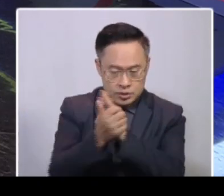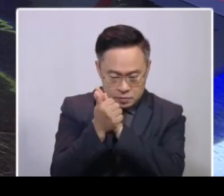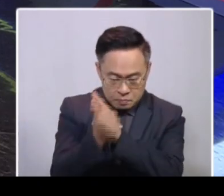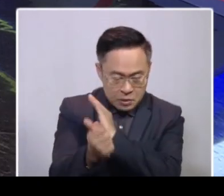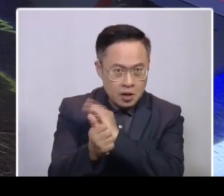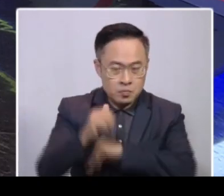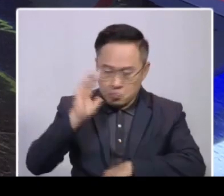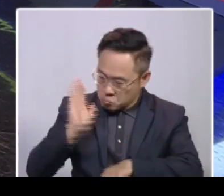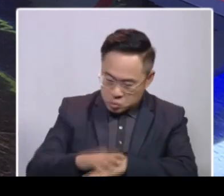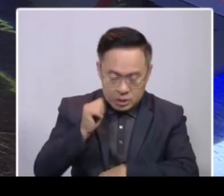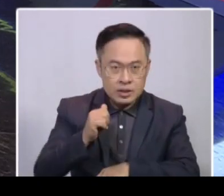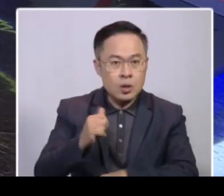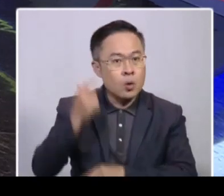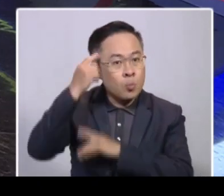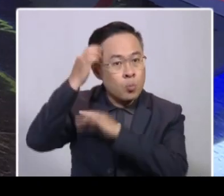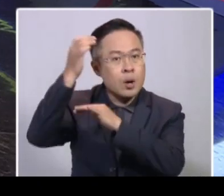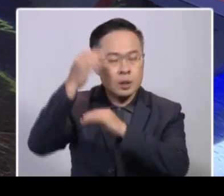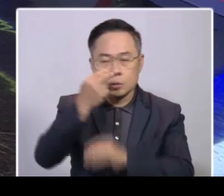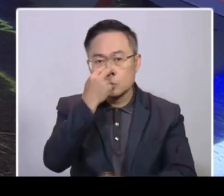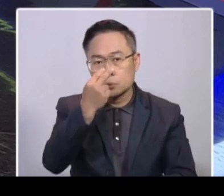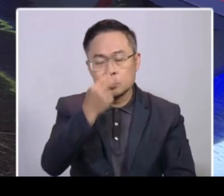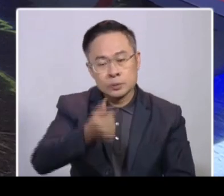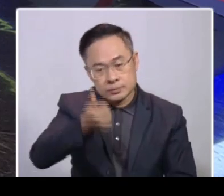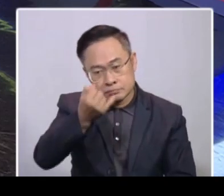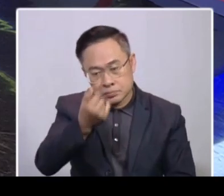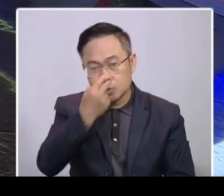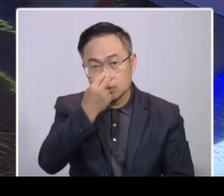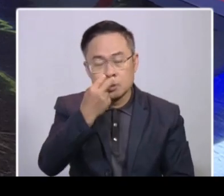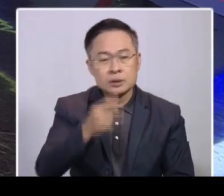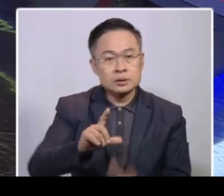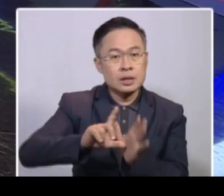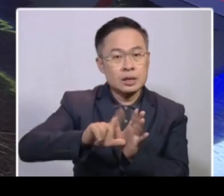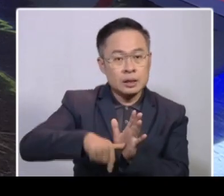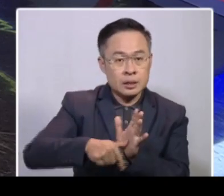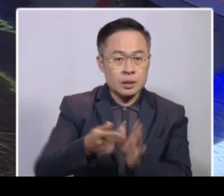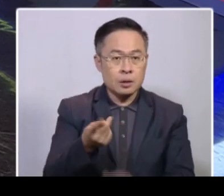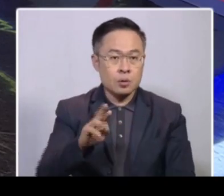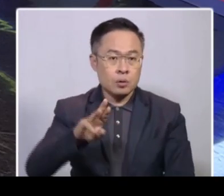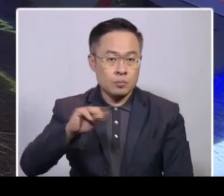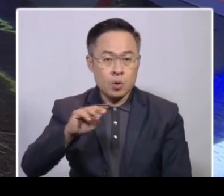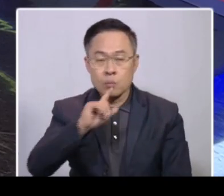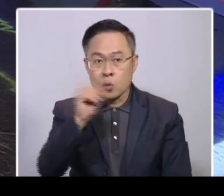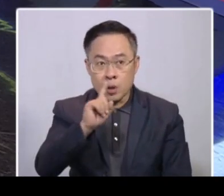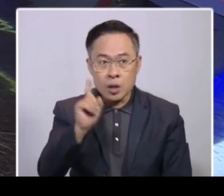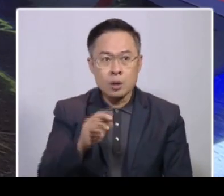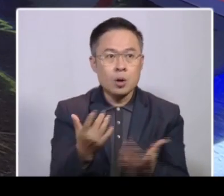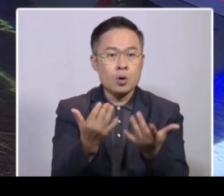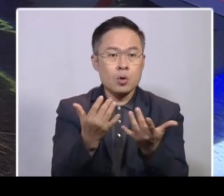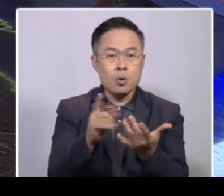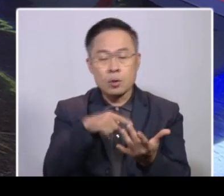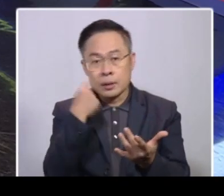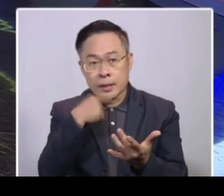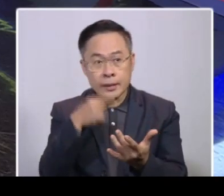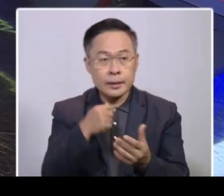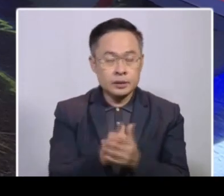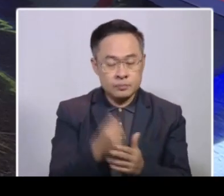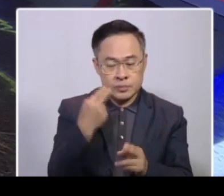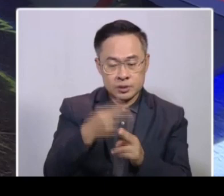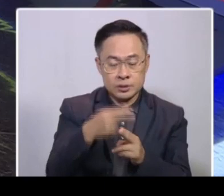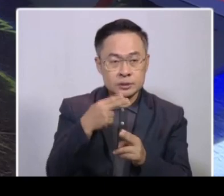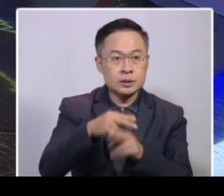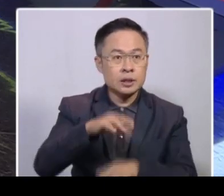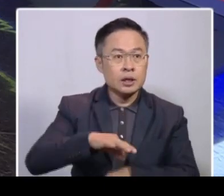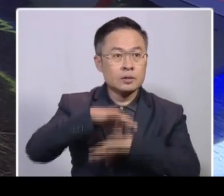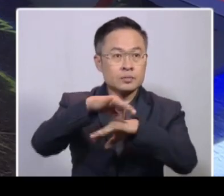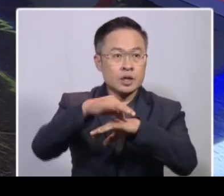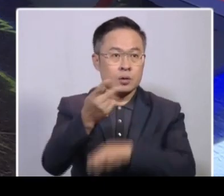Dream Team นะฮะแต่ก็มีการเปิดเผยมาจากทางเลขาธิการคณะรัฐมนตรีบอกว่าครม.คนที่ได้รับการแต่งตั้งต